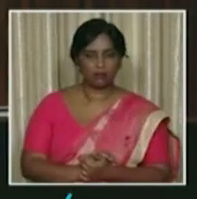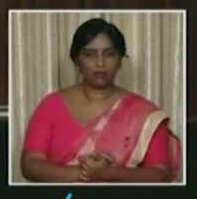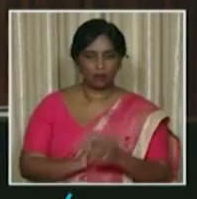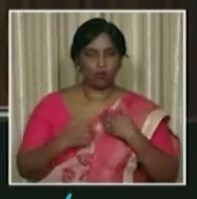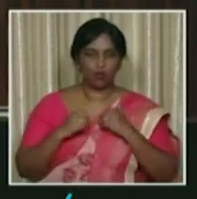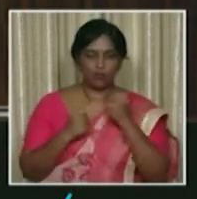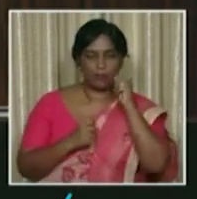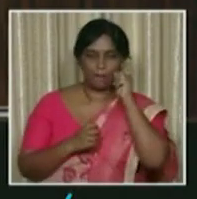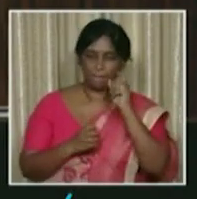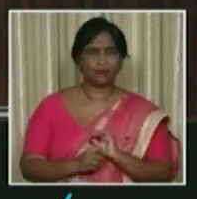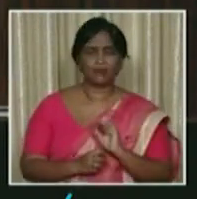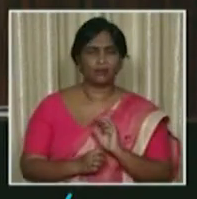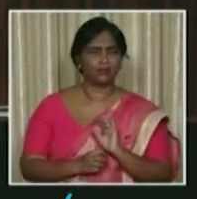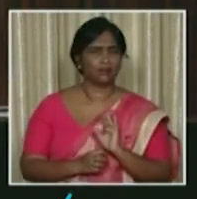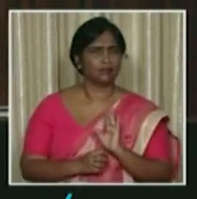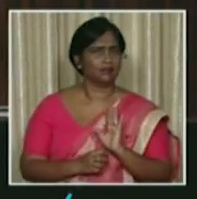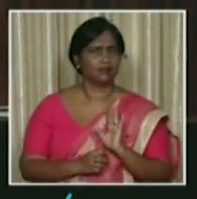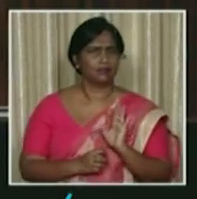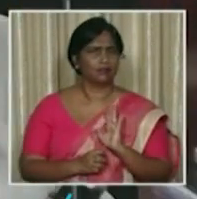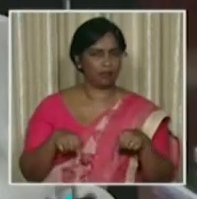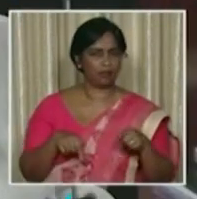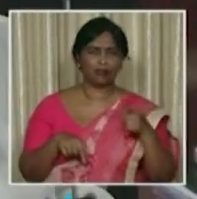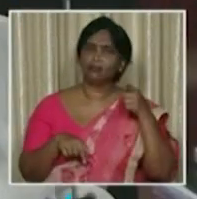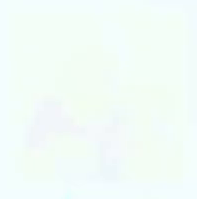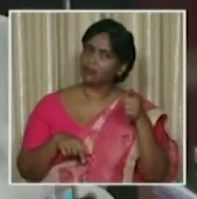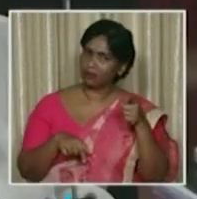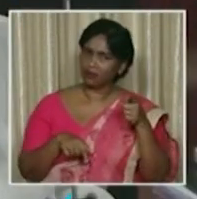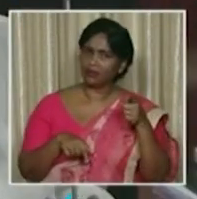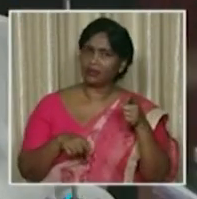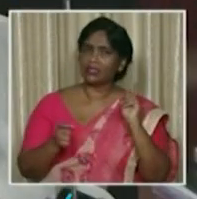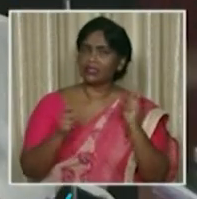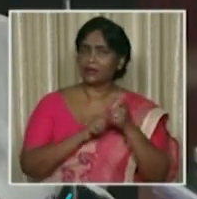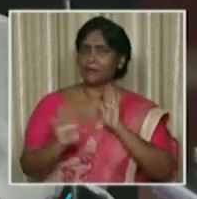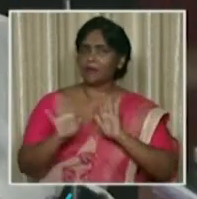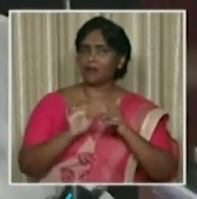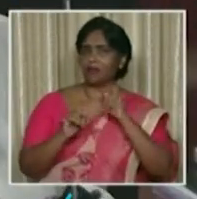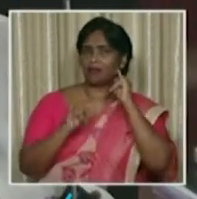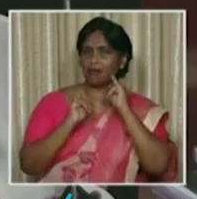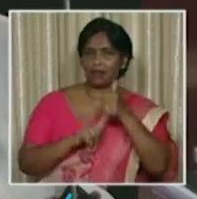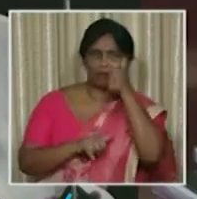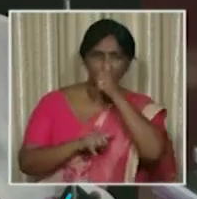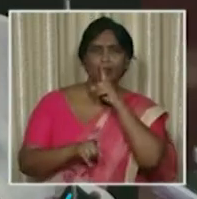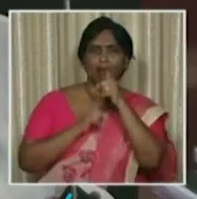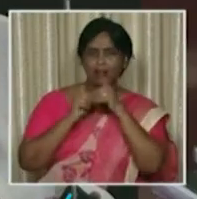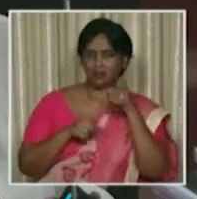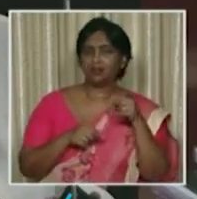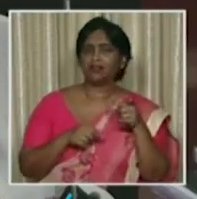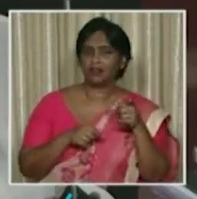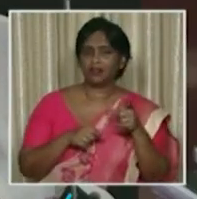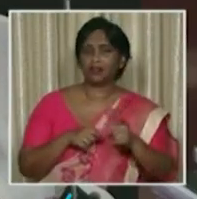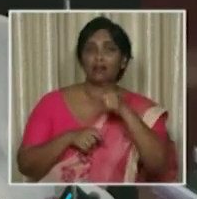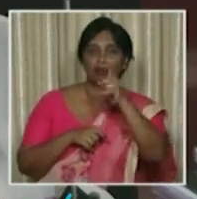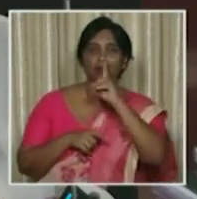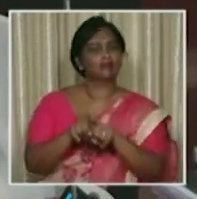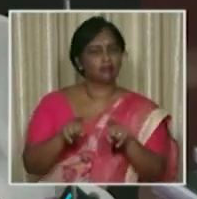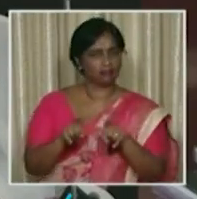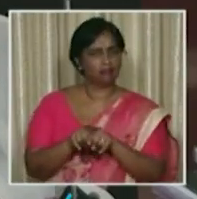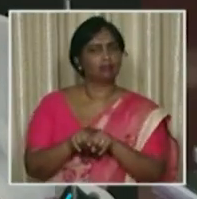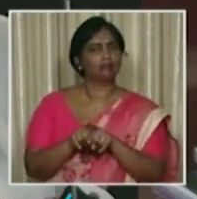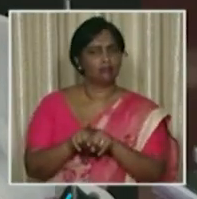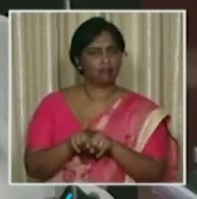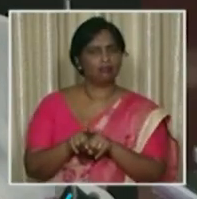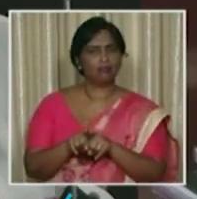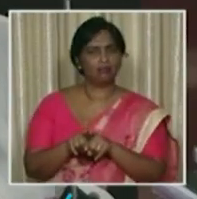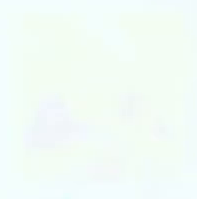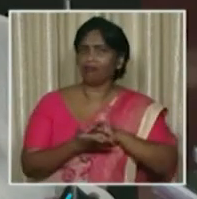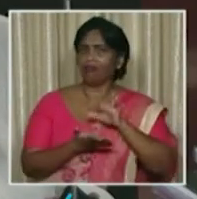උත්සාහ කරලා බලන්න නැත්නම් ඔබතුමා දැන් මට ඉතිරි වචනයක් ඕන. මේ ක්‍රිකට් පාලක මණ්ඩලෙ මෙච්ච දූෂිත ගැන නිතර කතා කරලා තියෙනවා. ඉතින් ඔබතුමා කතා කරන හැටියට ඔබතුමා